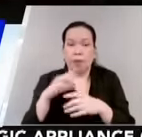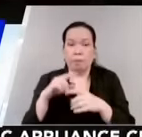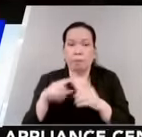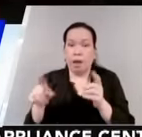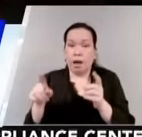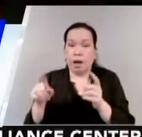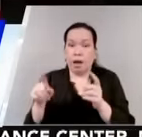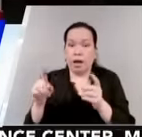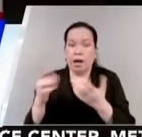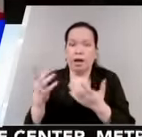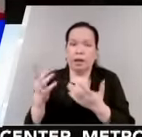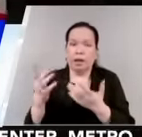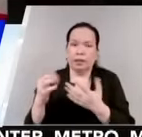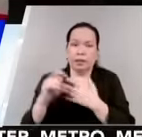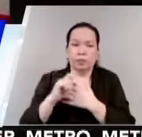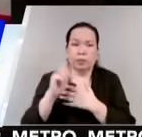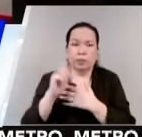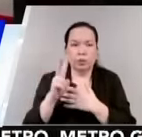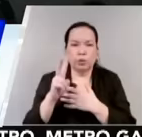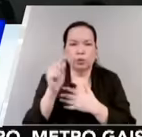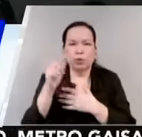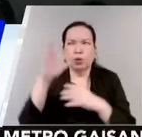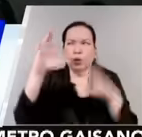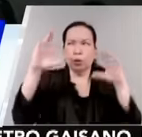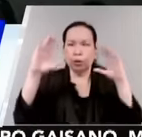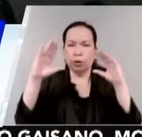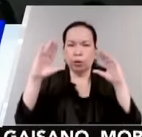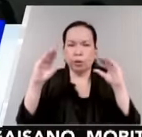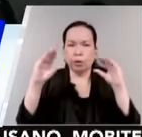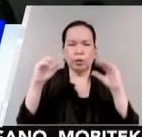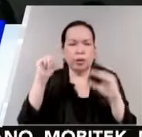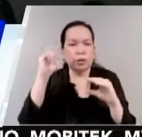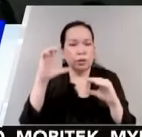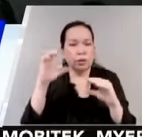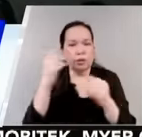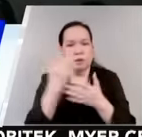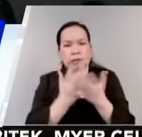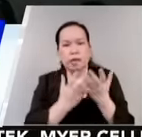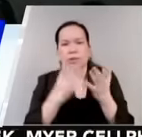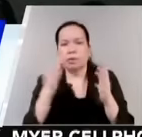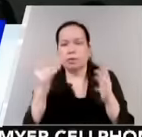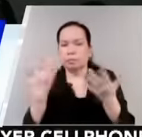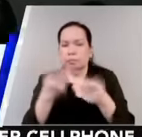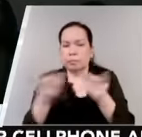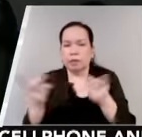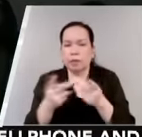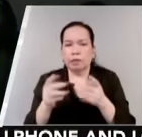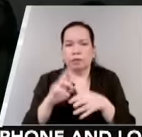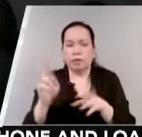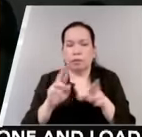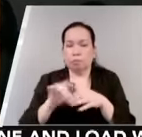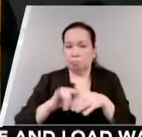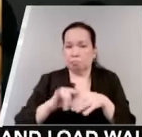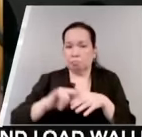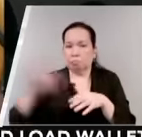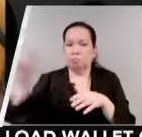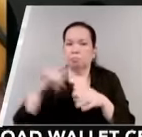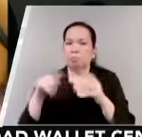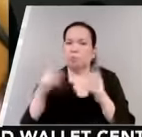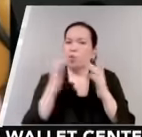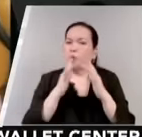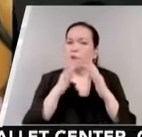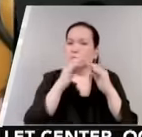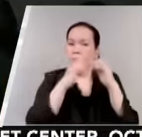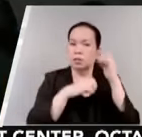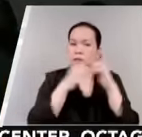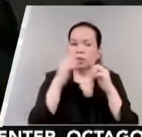nakaramdam daw ng paghina ng aircon sa ilang bahagi ng departure area. We called the attention of engineering already. I think ina-address na